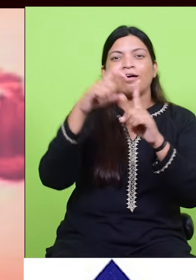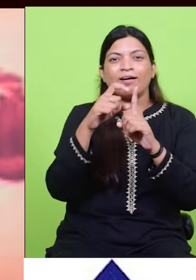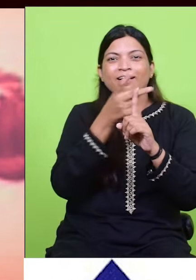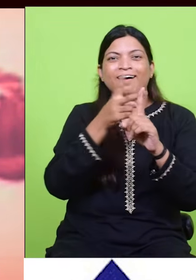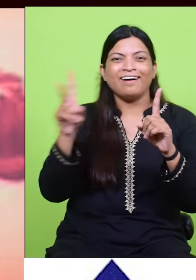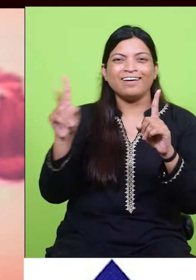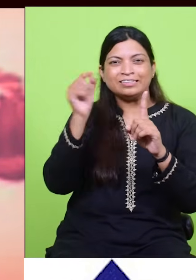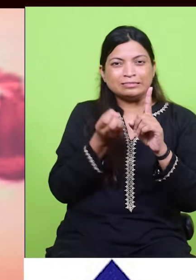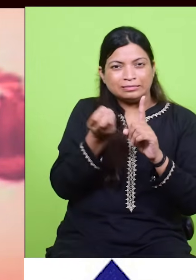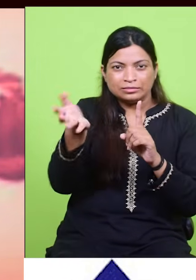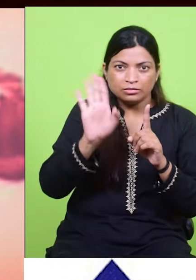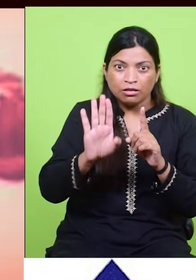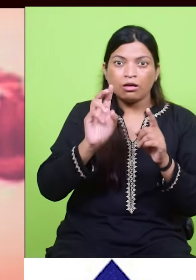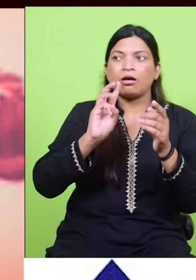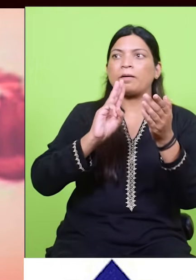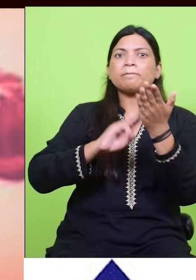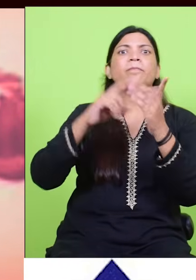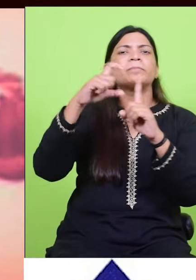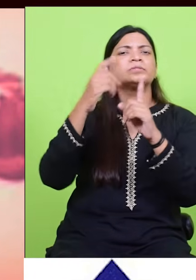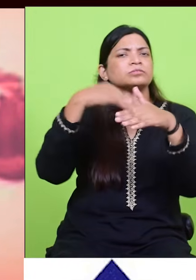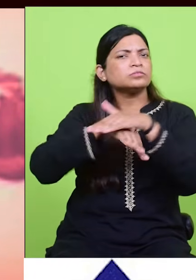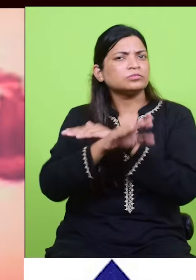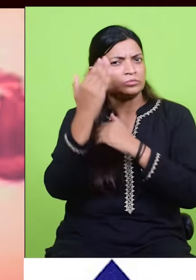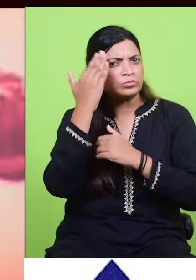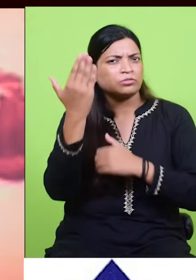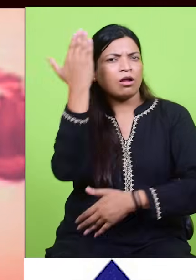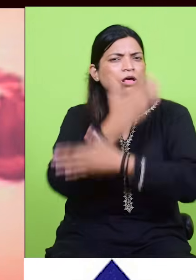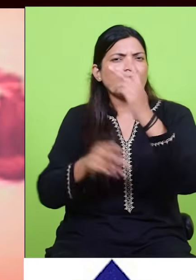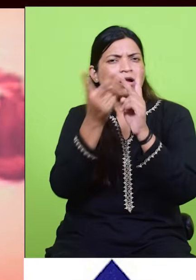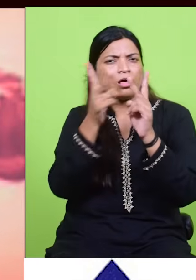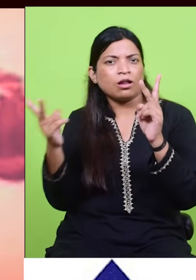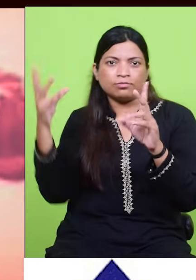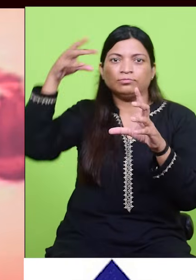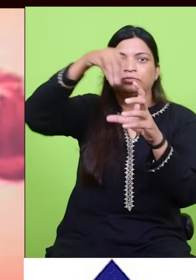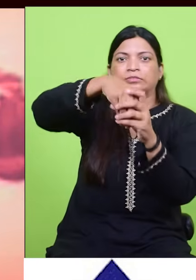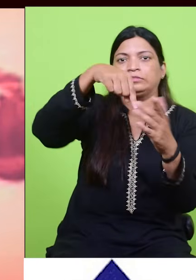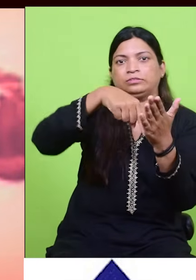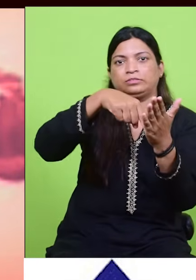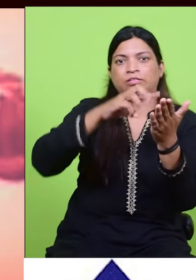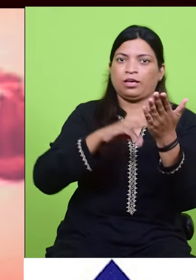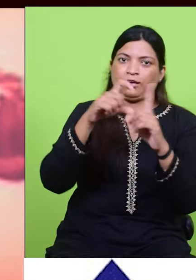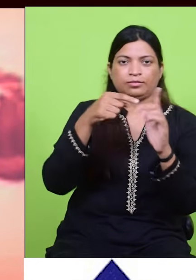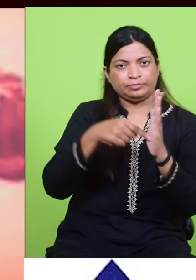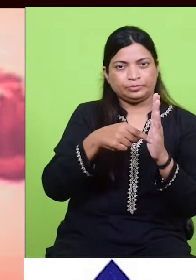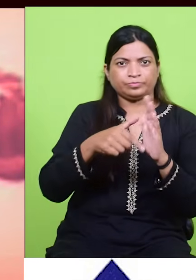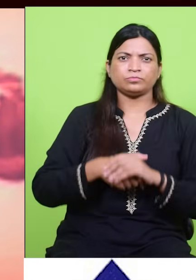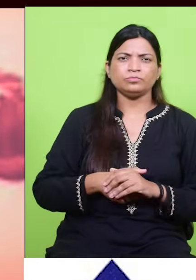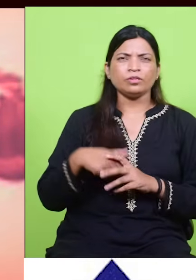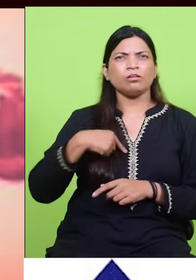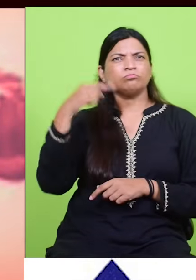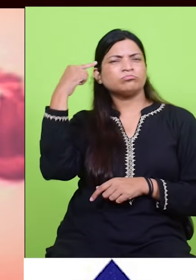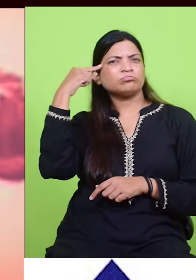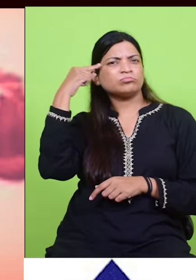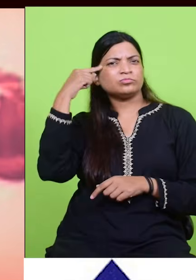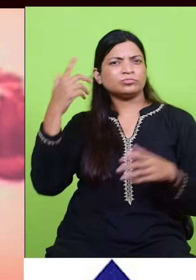मल्टीपल डिसेबल्ड कैटेगरी, तो मल्टीपल डिसेबिलिटी में डेफ ब्लाइंड जैसे सभी दिव्यांगों को उसमें ऐड करा। हमको बस